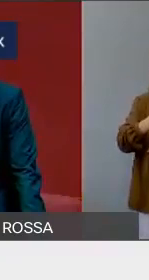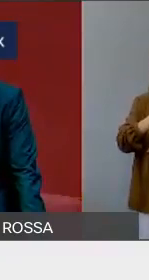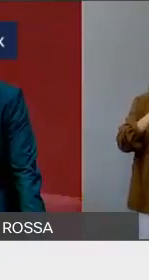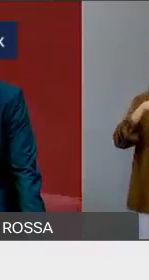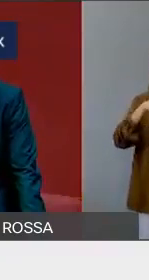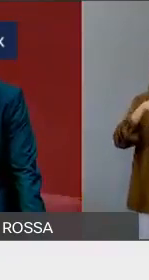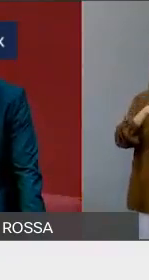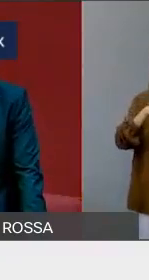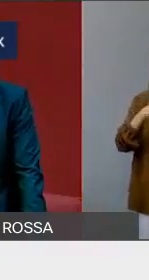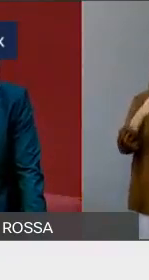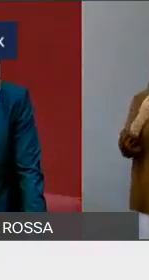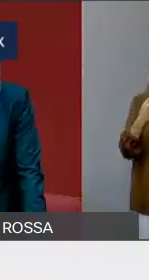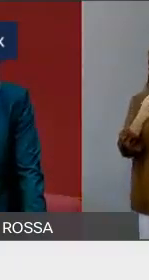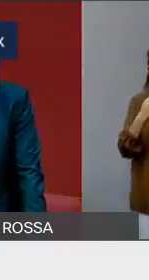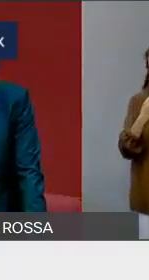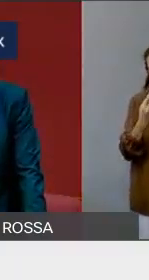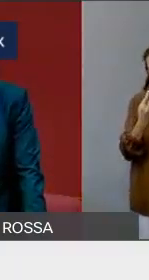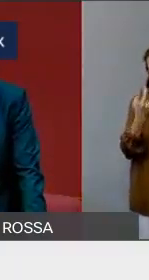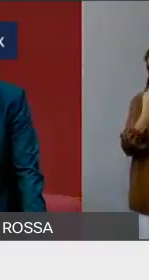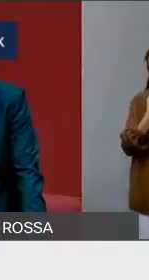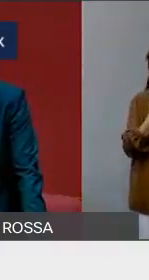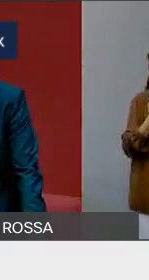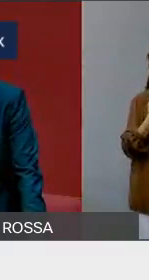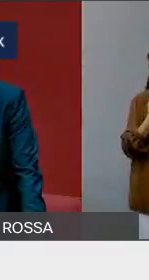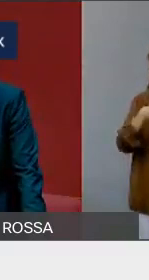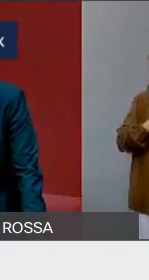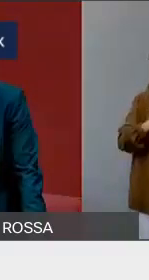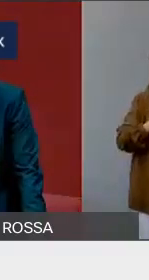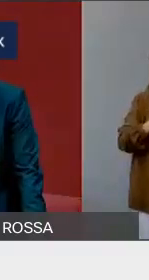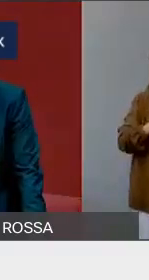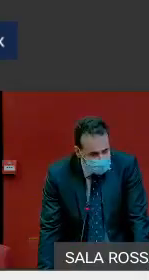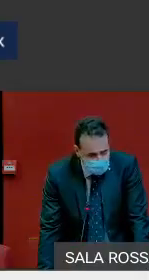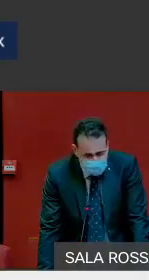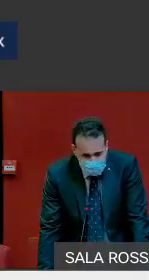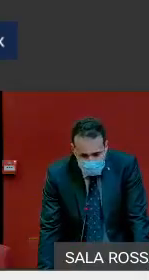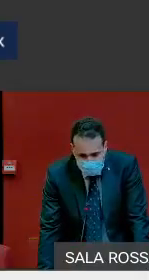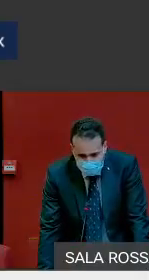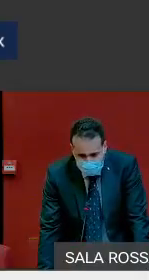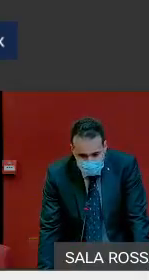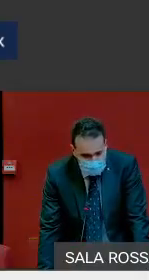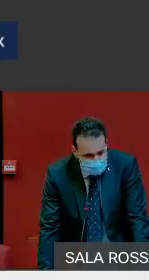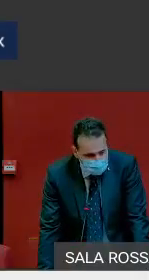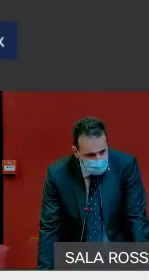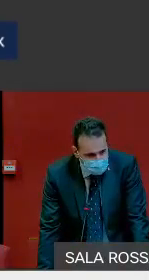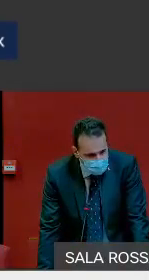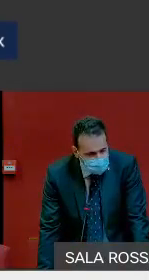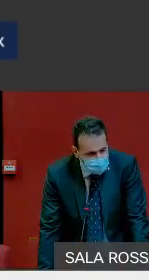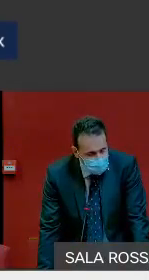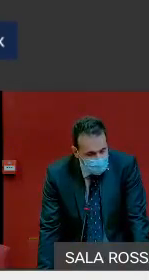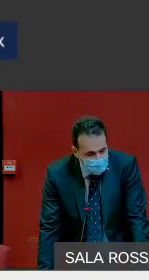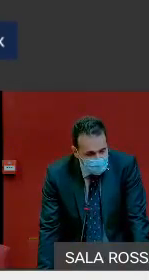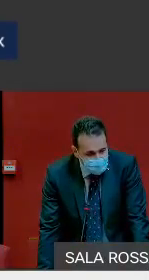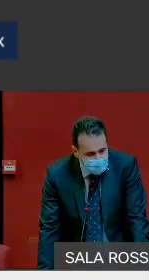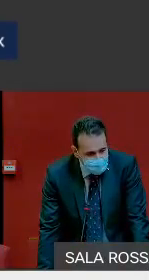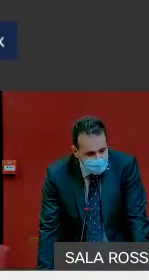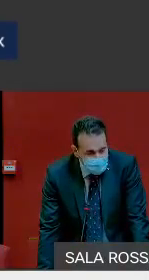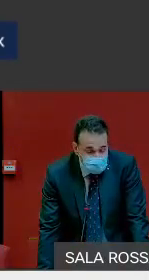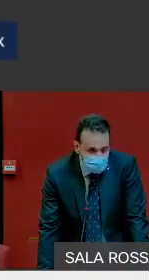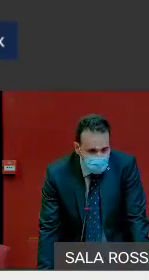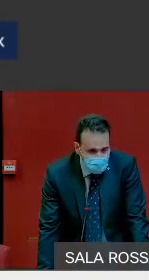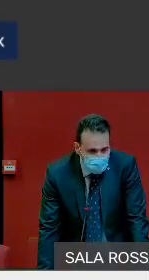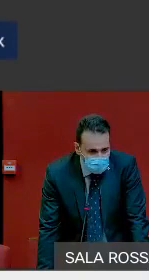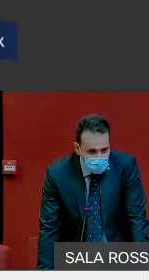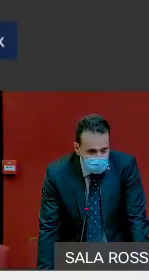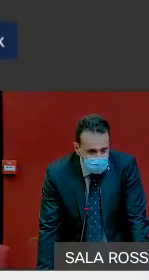senza ingerire ovviamente nelle competenze di altri enti che non sono che non sono ovviamente le nostre per